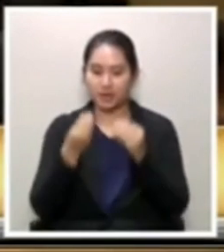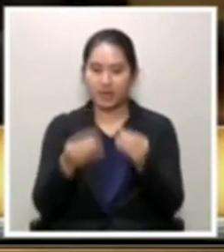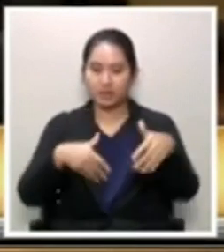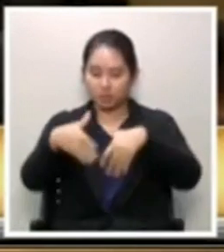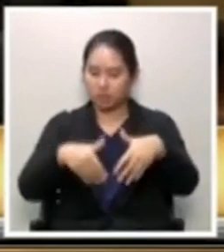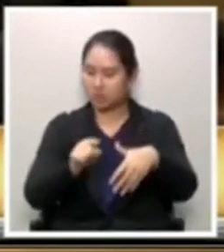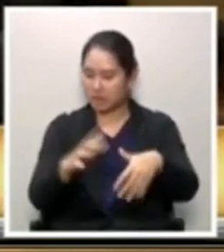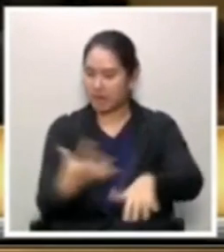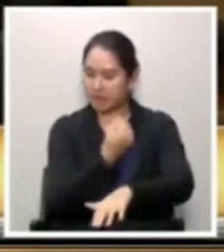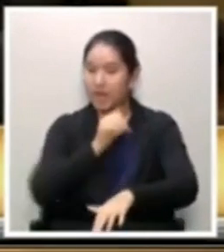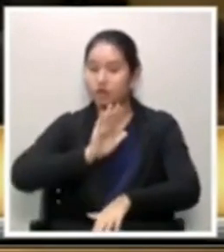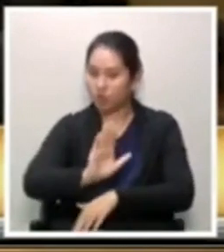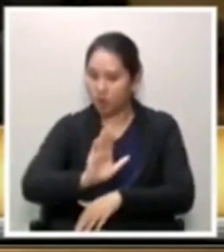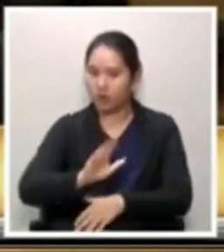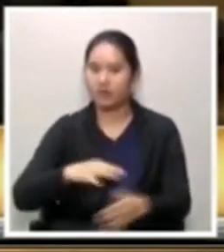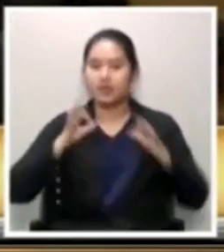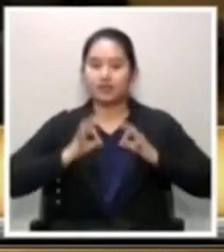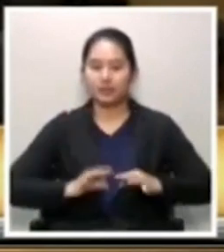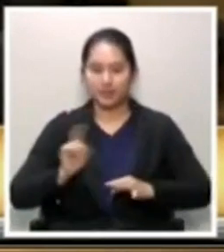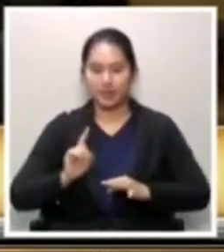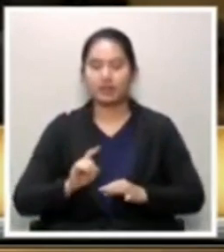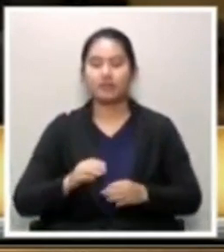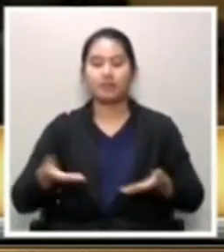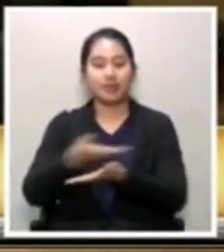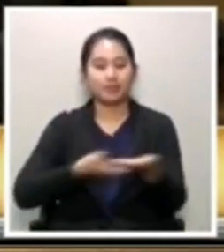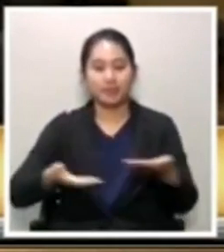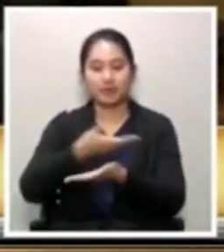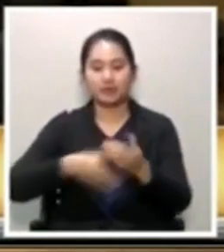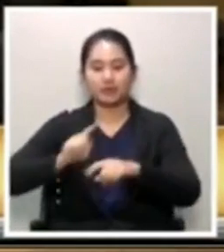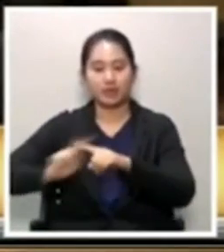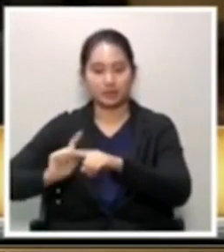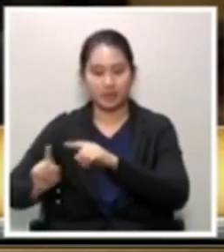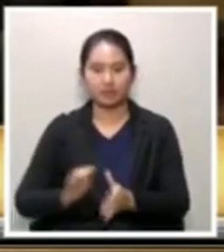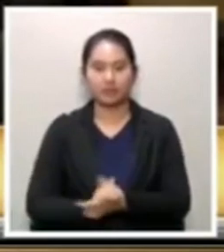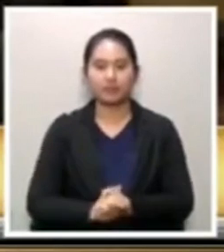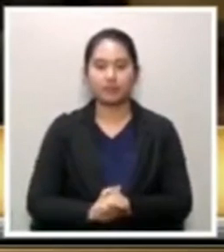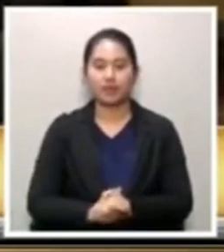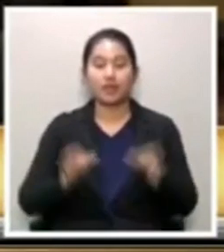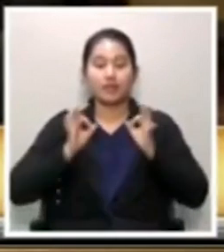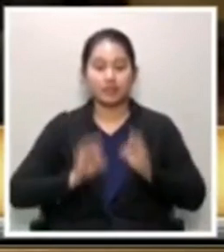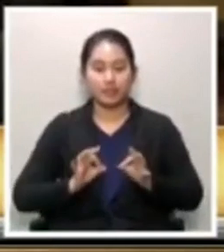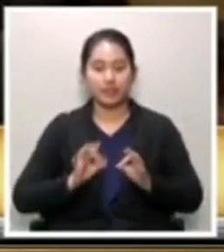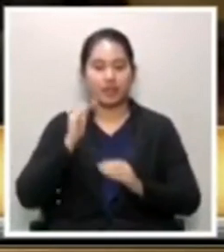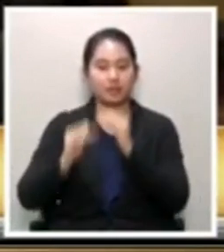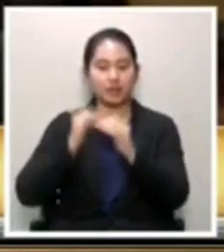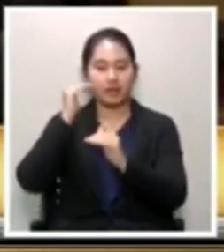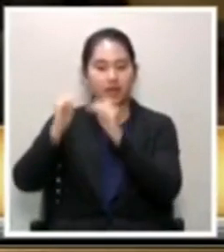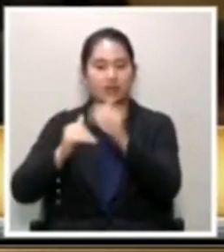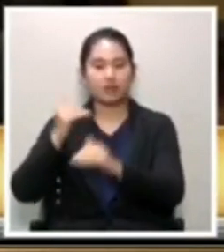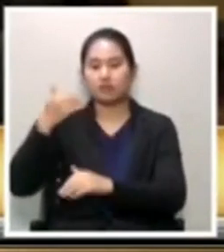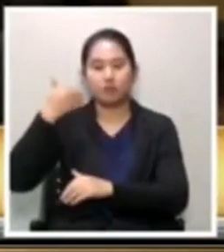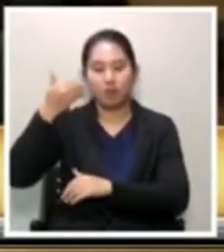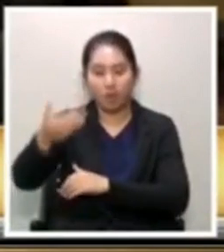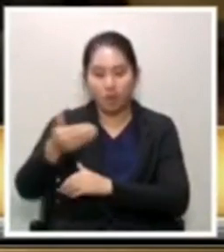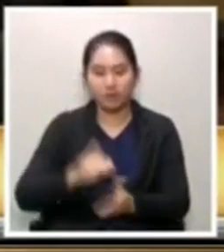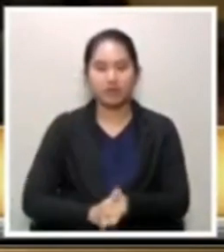จนั้นได้มาตัดสินใจในเรื่องการเมืองหรือสาธารณะร่วมกันและเปลี่ยนโอกาสการตัดสินใจได้อย่างก้าวหน้าขึ้นเรื่อยๆตัดสินใจผิดแล้ว